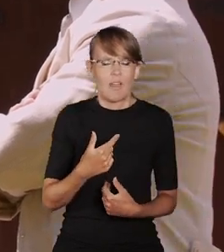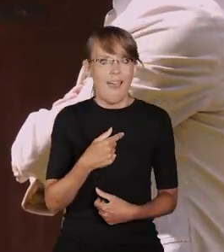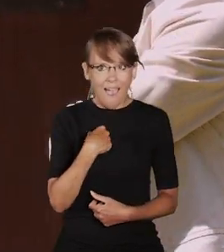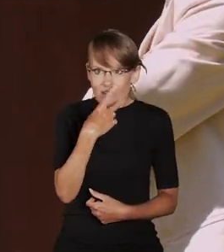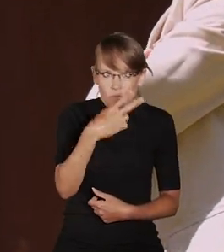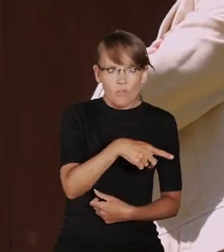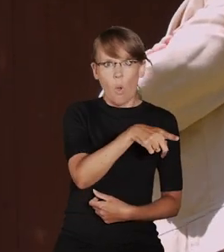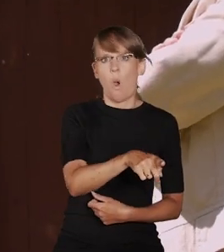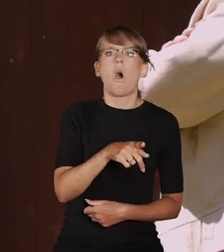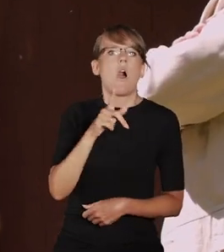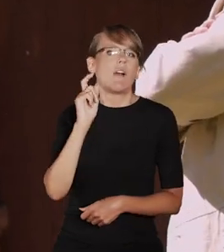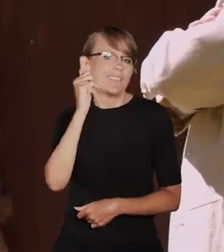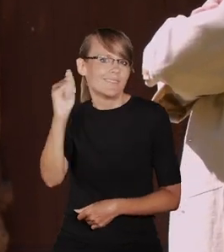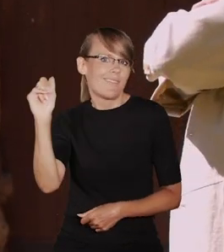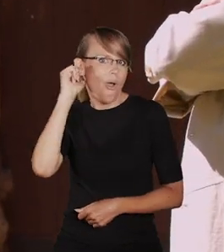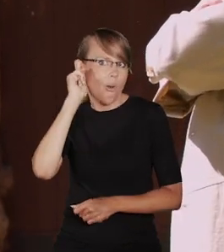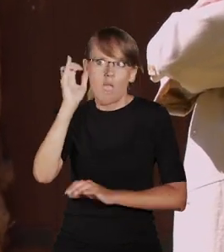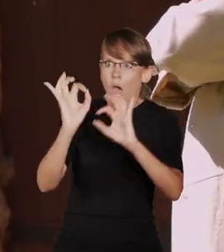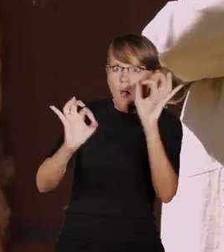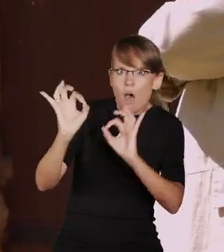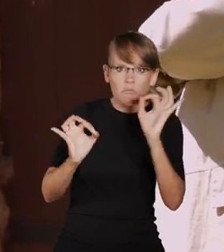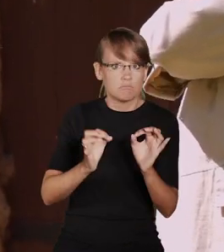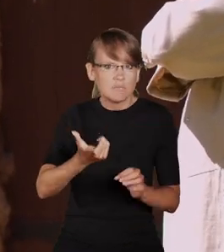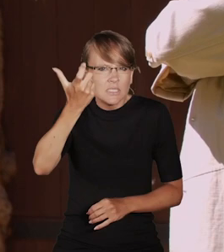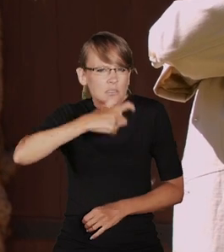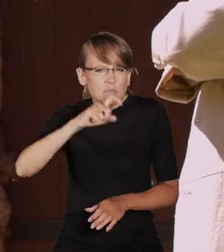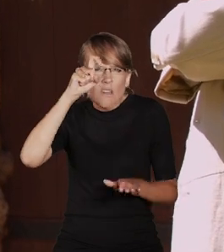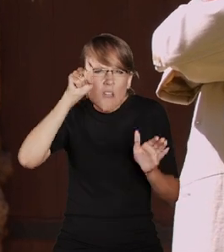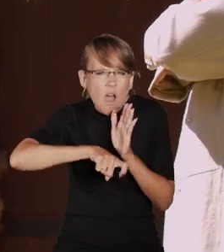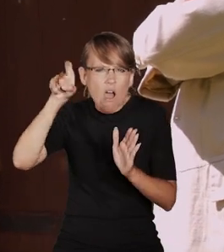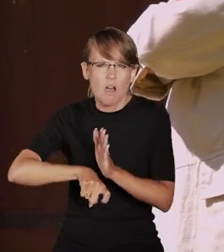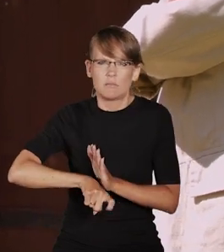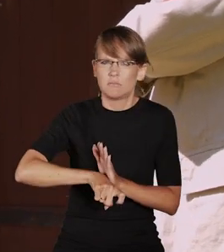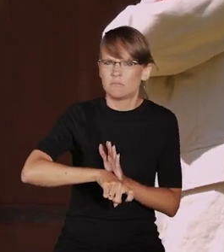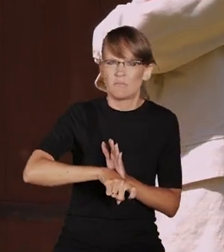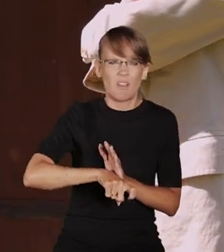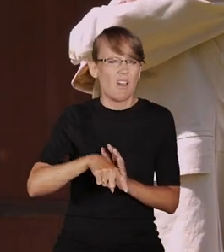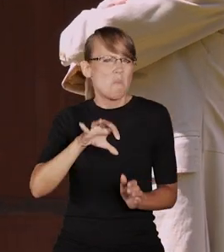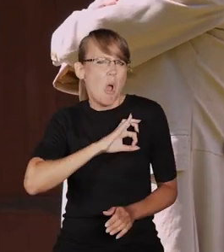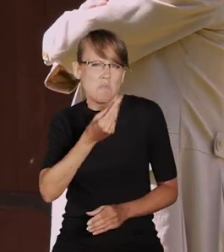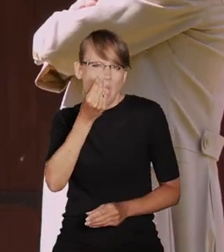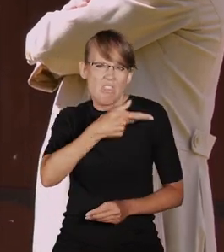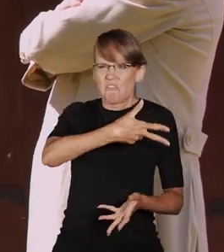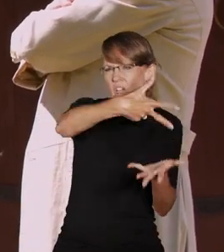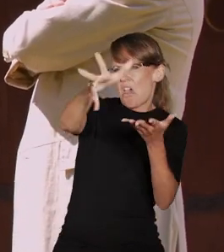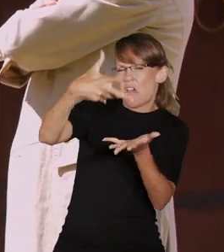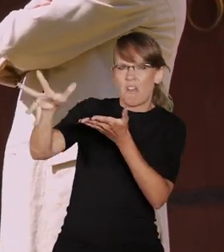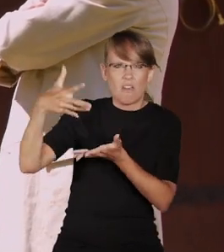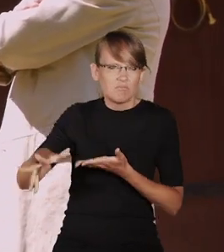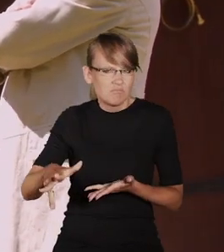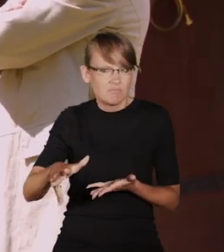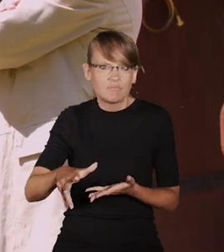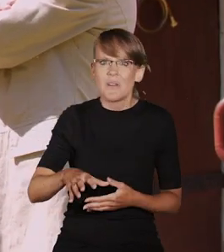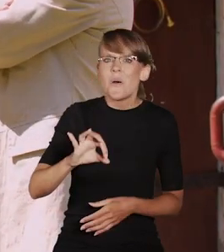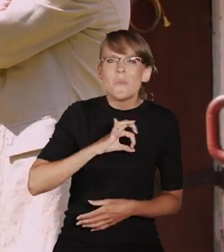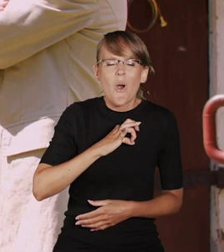wspomnieć. Zaniedbywał mnie, opuszczał na całe tygodnie. W moich oczach zalecał się do innych